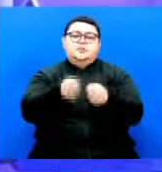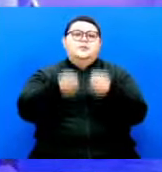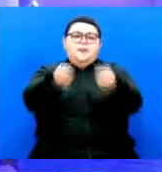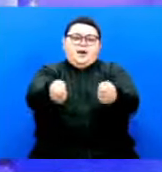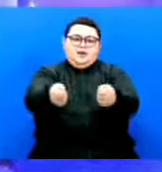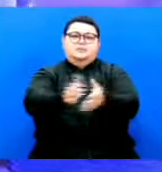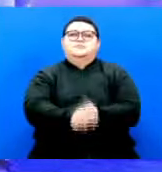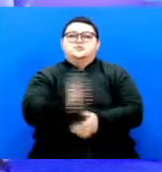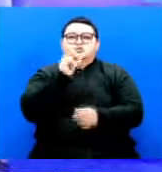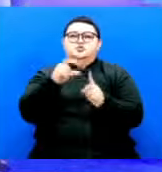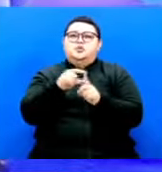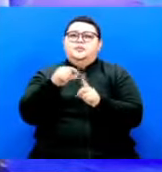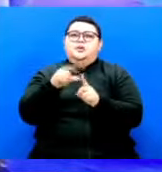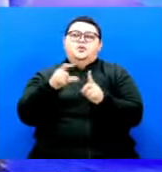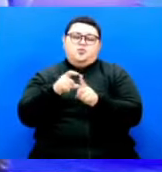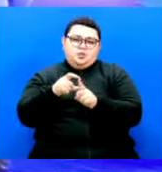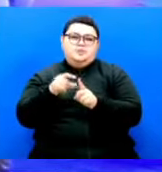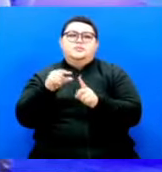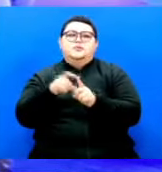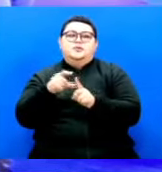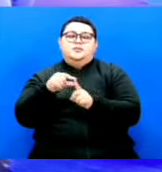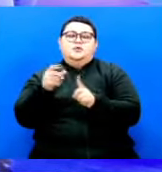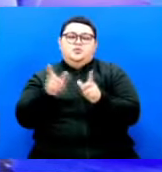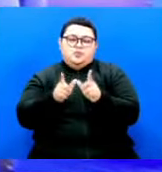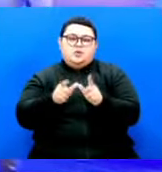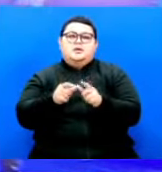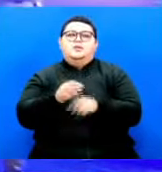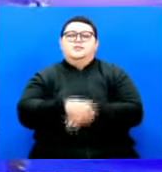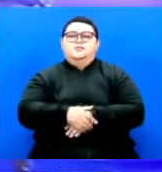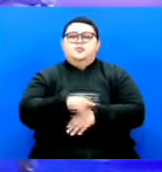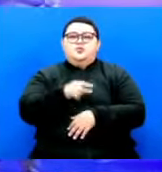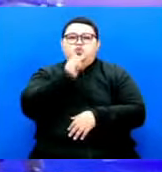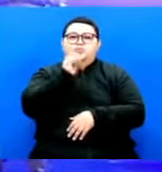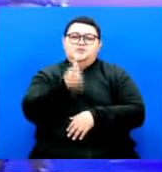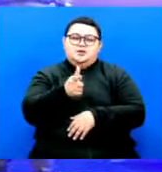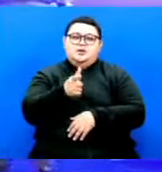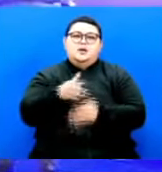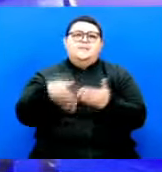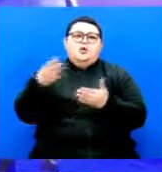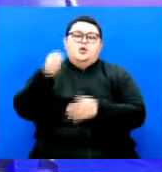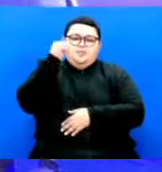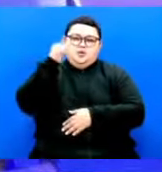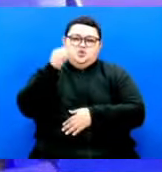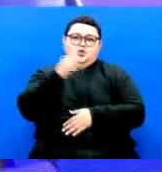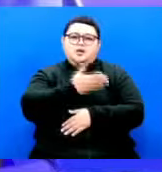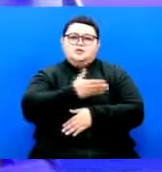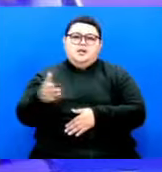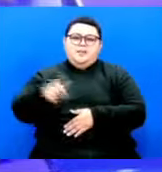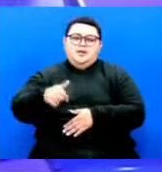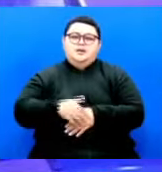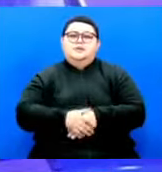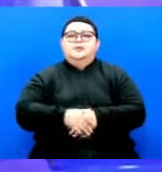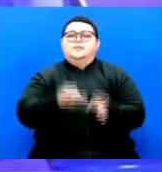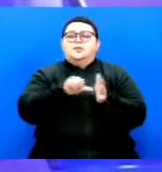kepada DPW dan DPD BKPR MI dan menitipkan pesan untuk melanjutkan perjuangan selama ini.